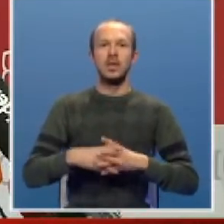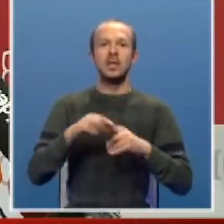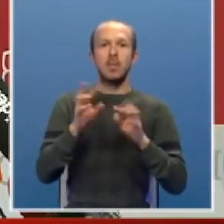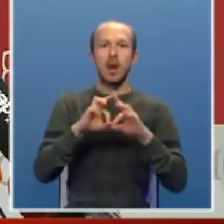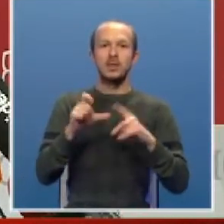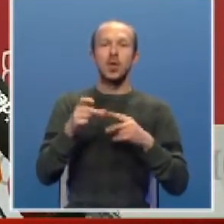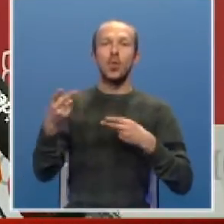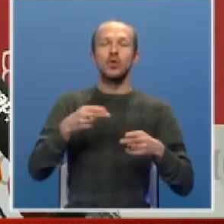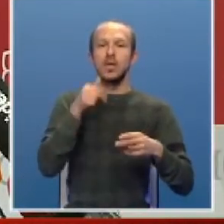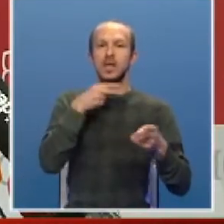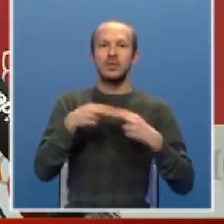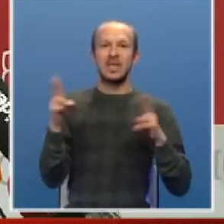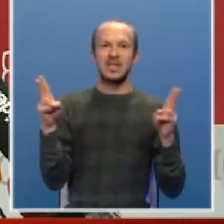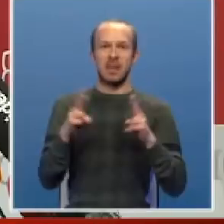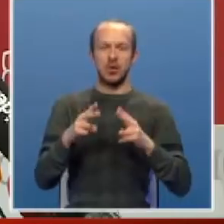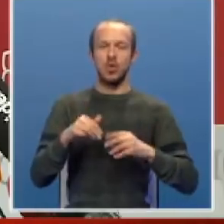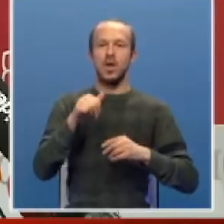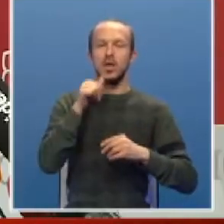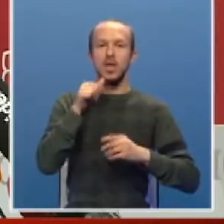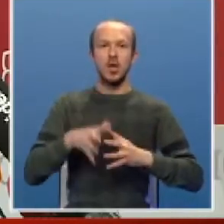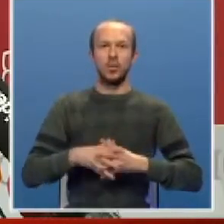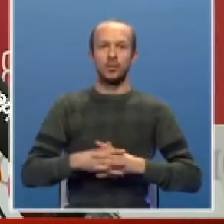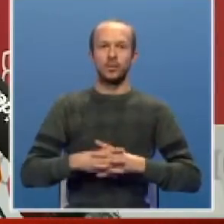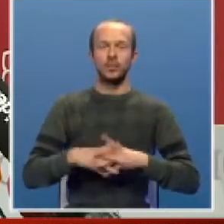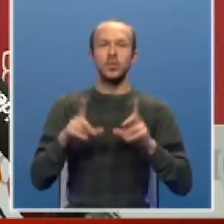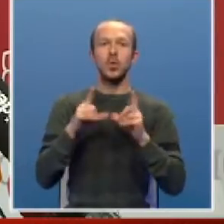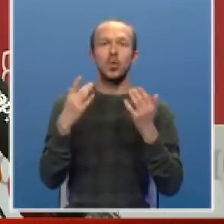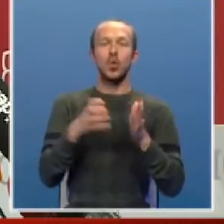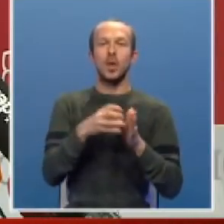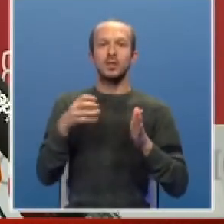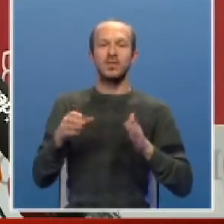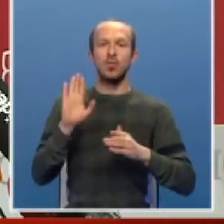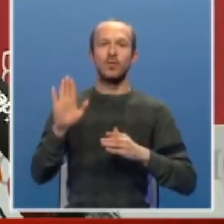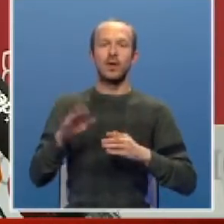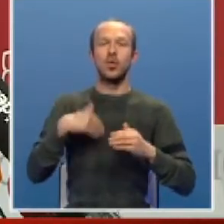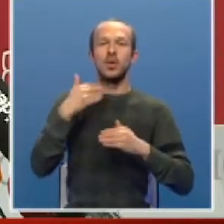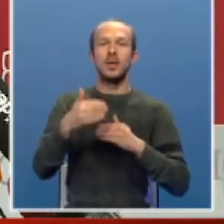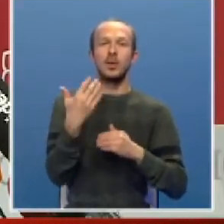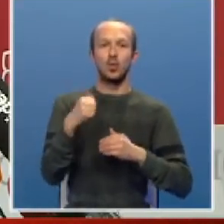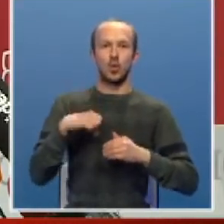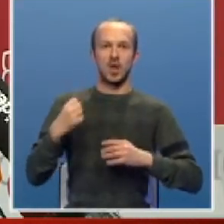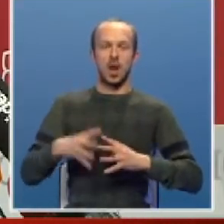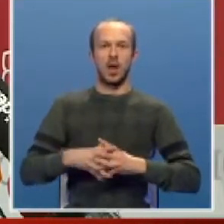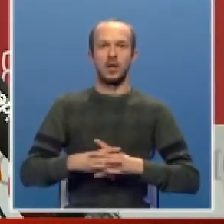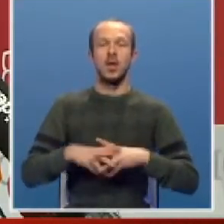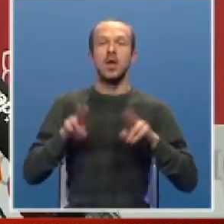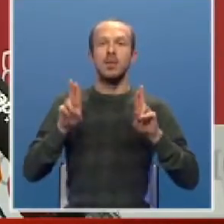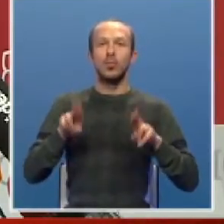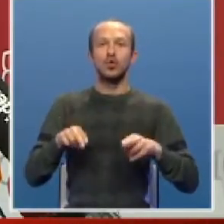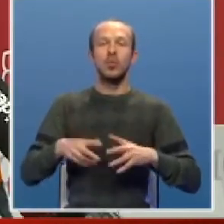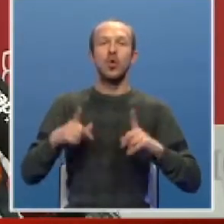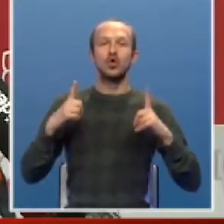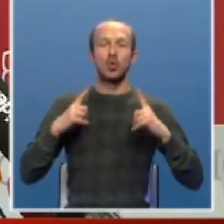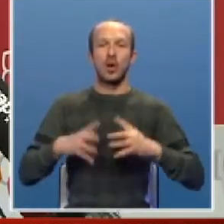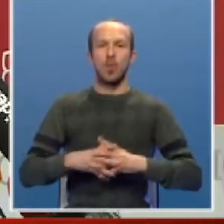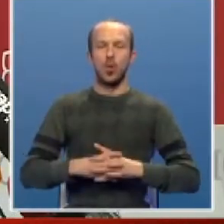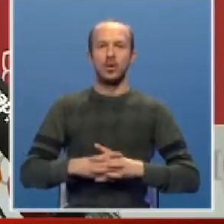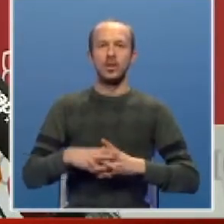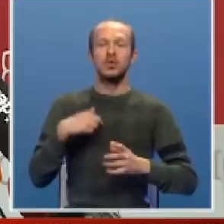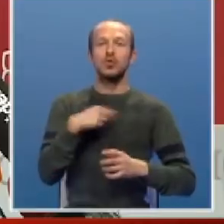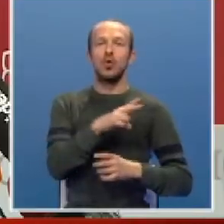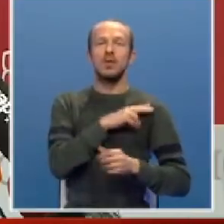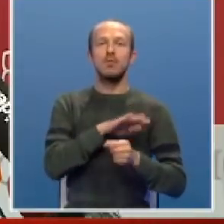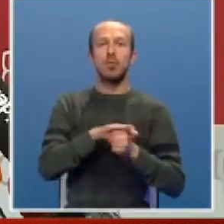debalans između uvoza i izvoza smanjuje i da ukoliko nastavimo ovako u narednih par godina, možemo da očekujemo da ćemo